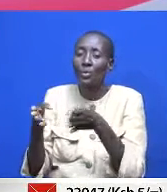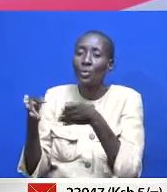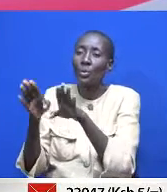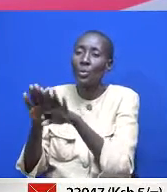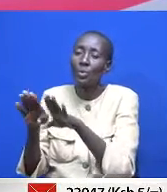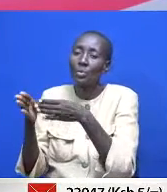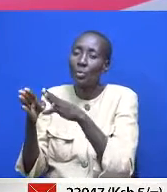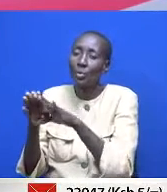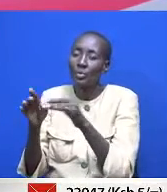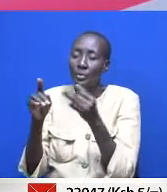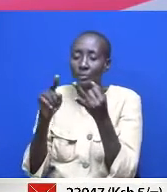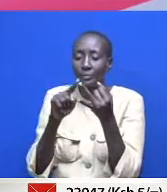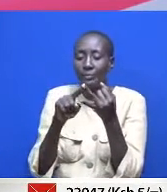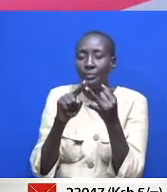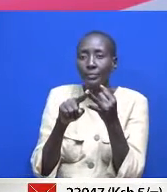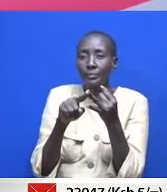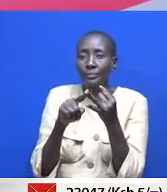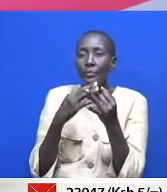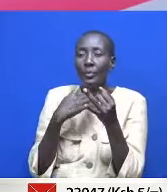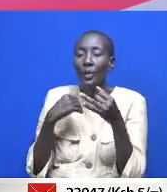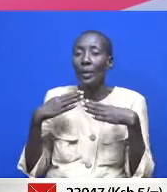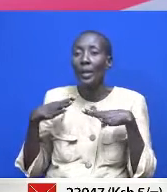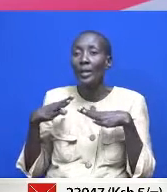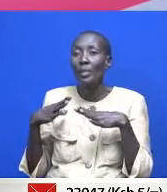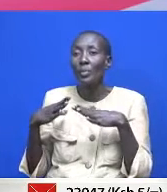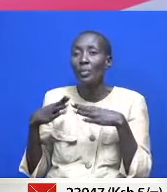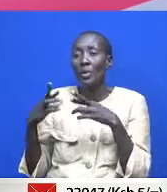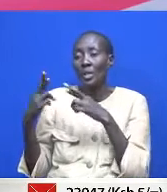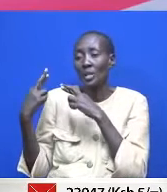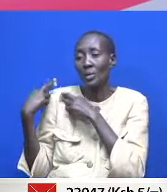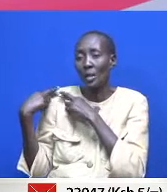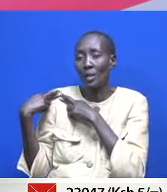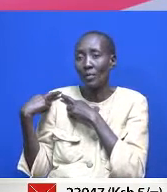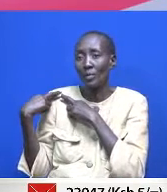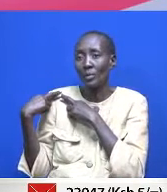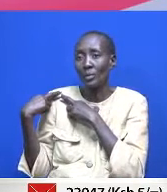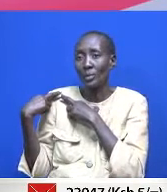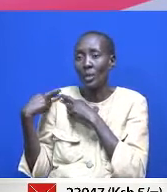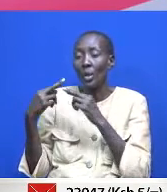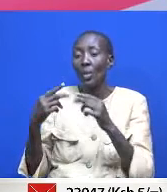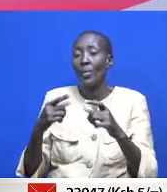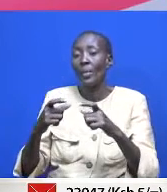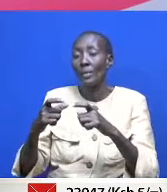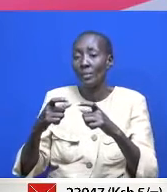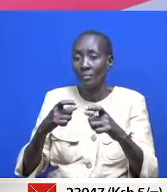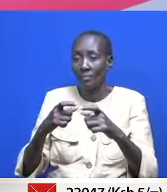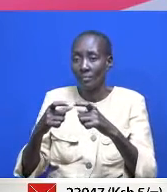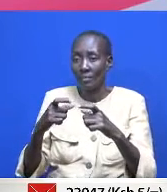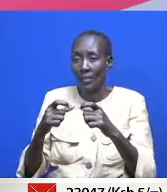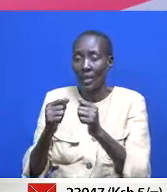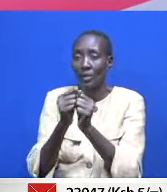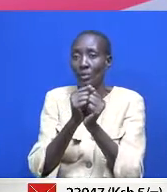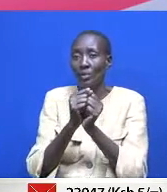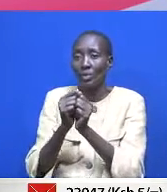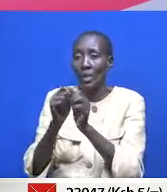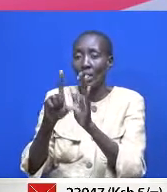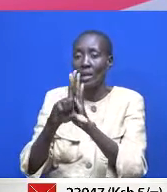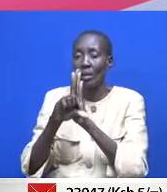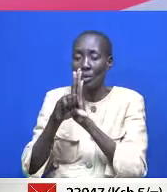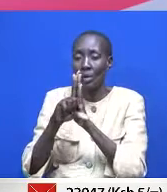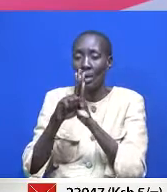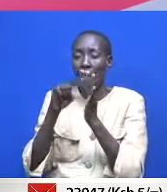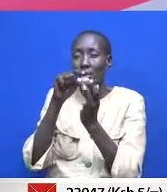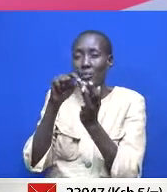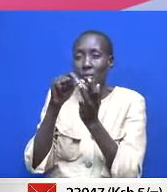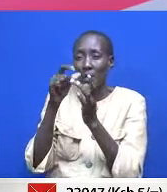wale ambao wanahusika na mambo ya regulation ama mambo ya sheria, haswa kutoka bunge, haswa